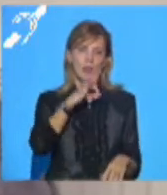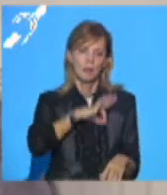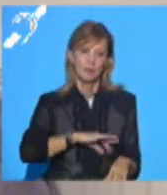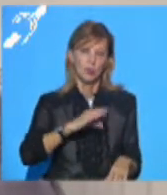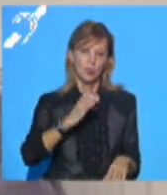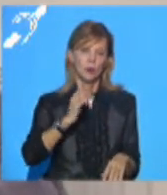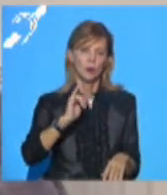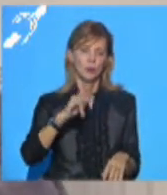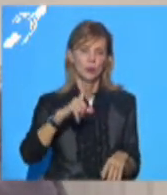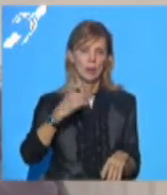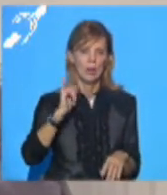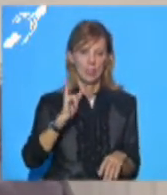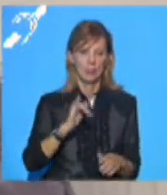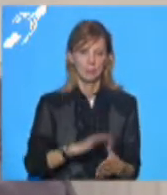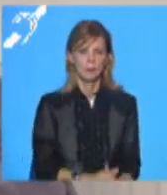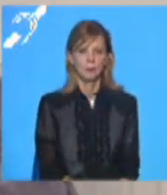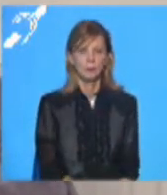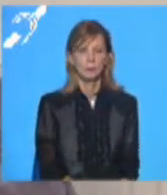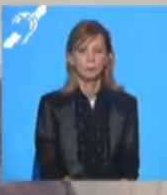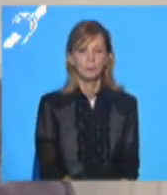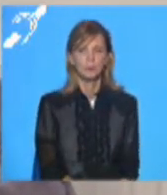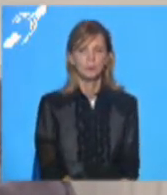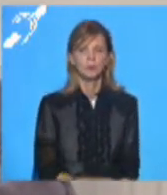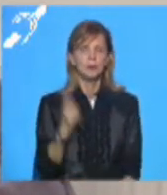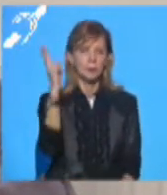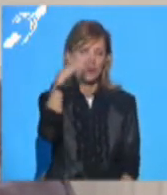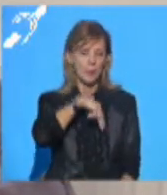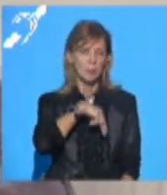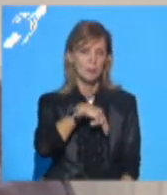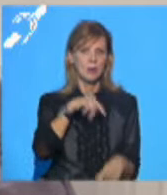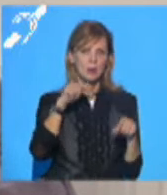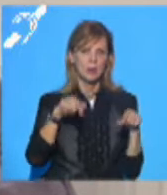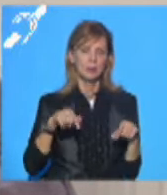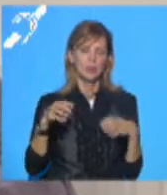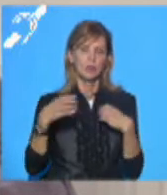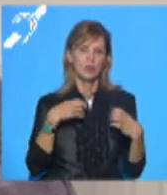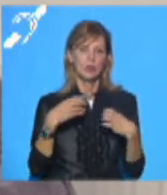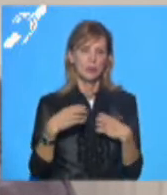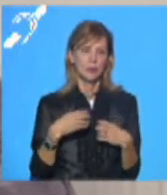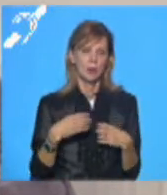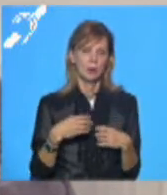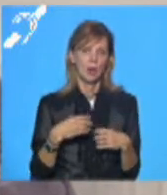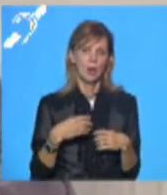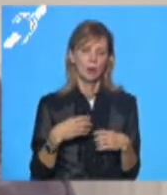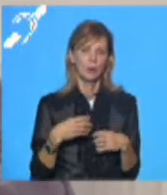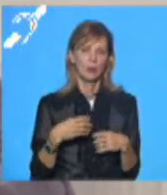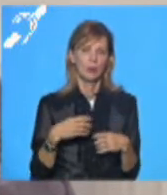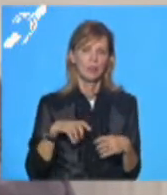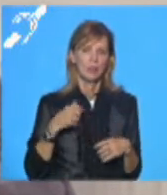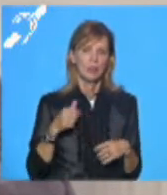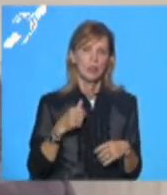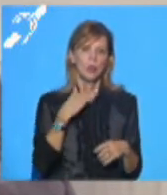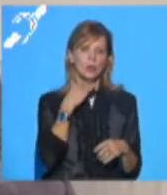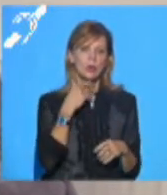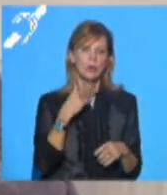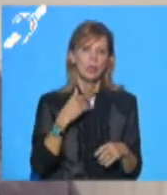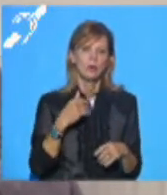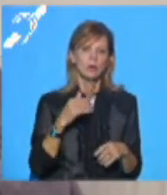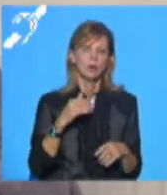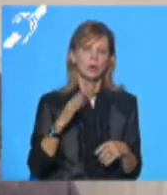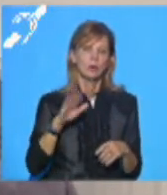pe documentar, dar și pe film artistic. Am reținut între aceste manifestări cea a directorului, a managerului de la Teatrul din